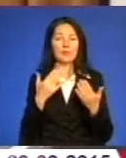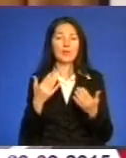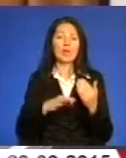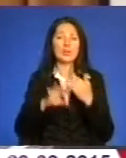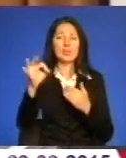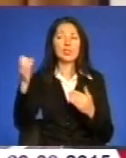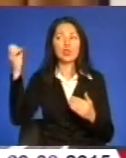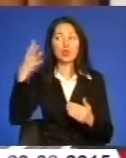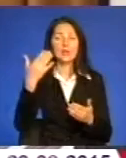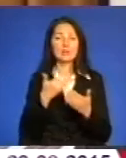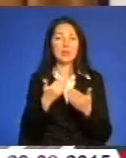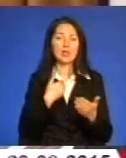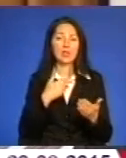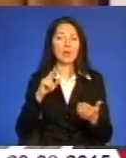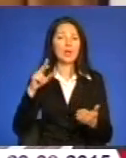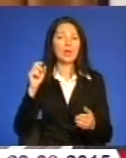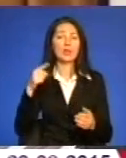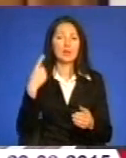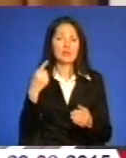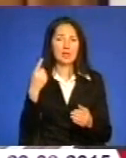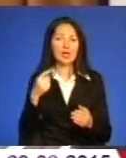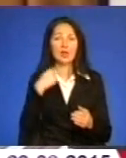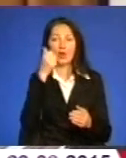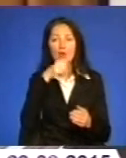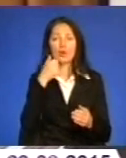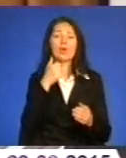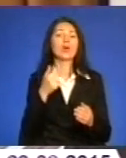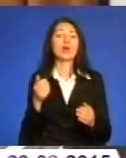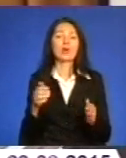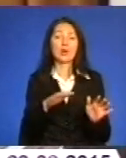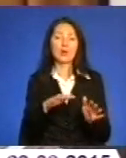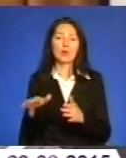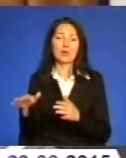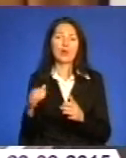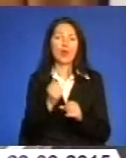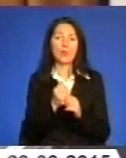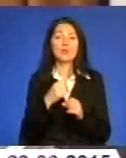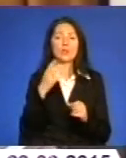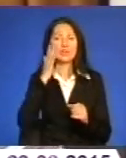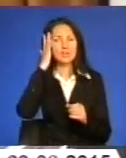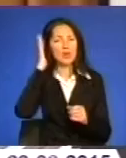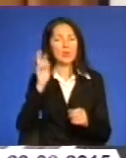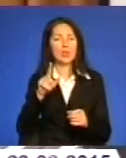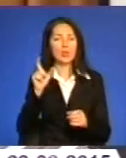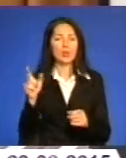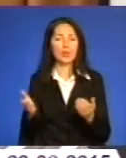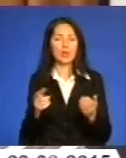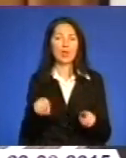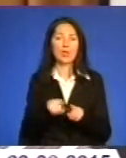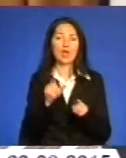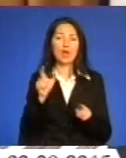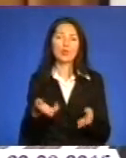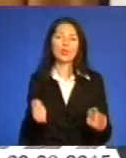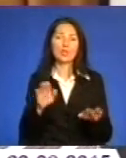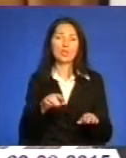сигнал. Роки вмирають сивими, як люди, та люди залишають серця жар.